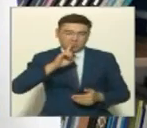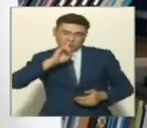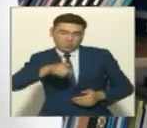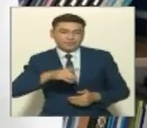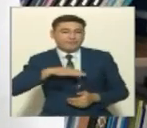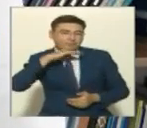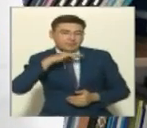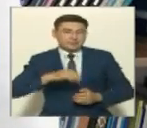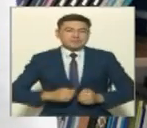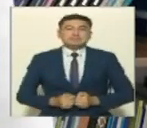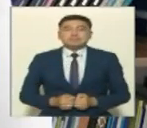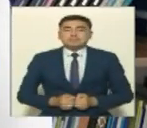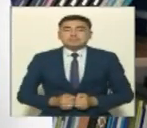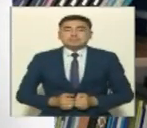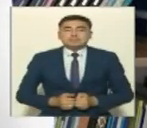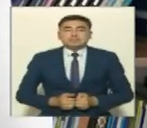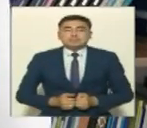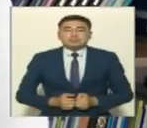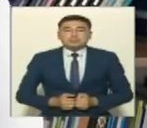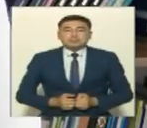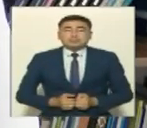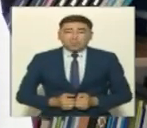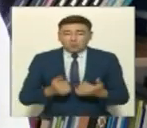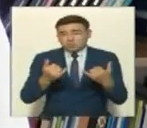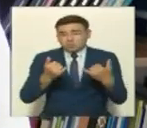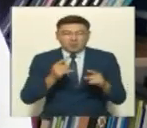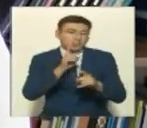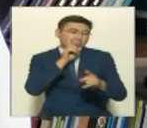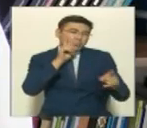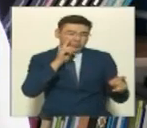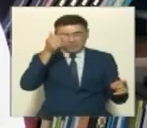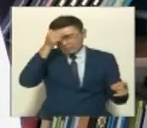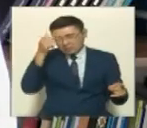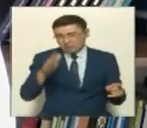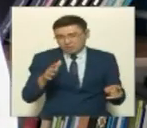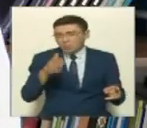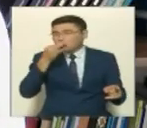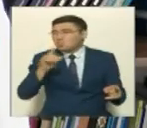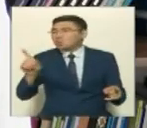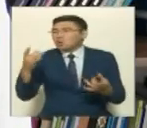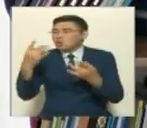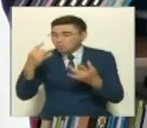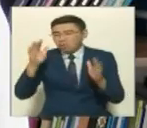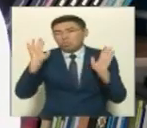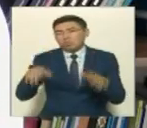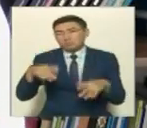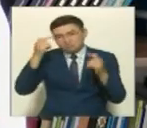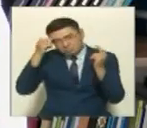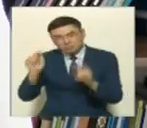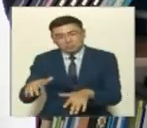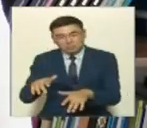қой, үлкен адамдарға қарағанда, өйткені олар еліктегіш болады, кез келген затқа бірден еріп кететіндіктен